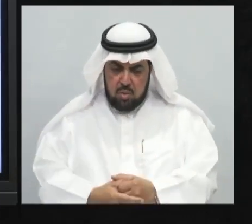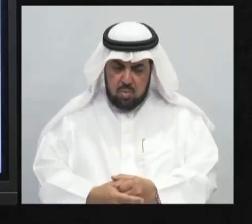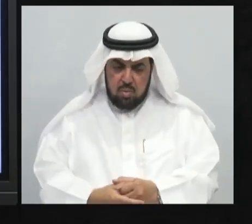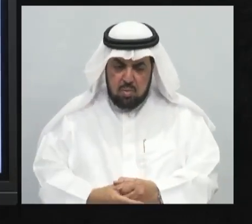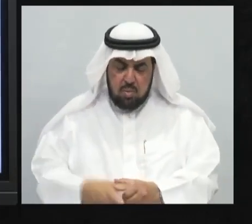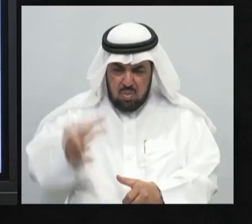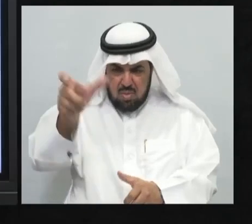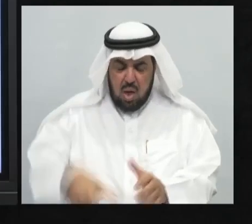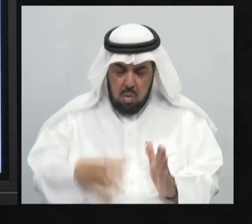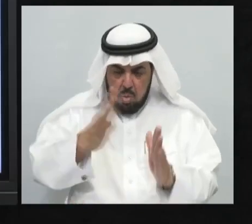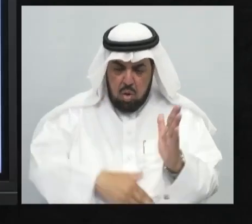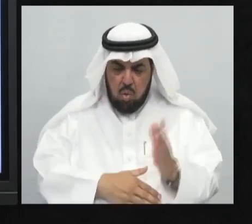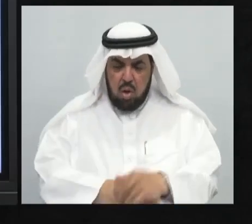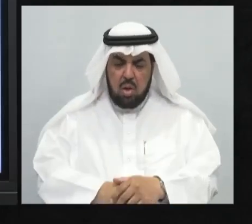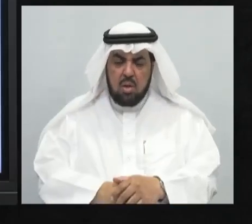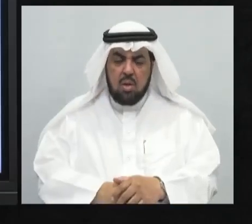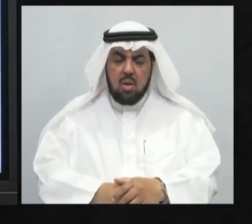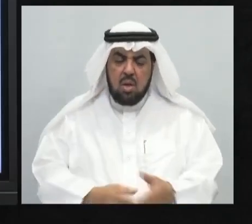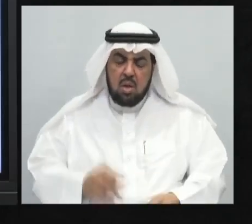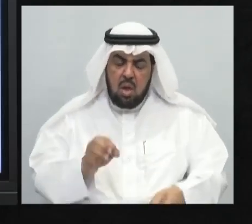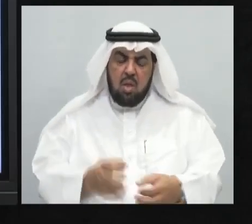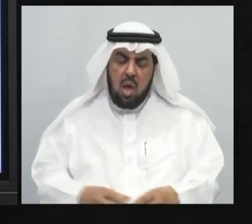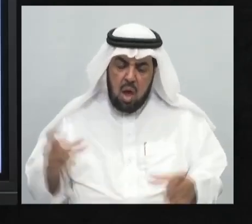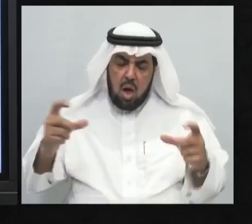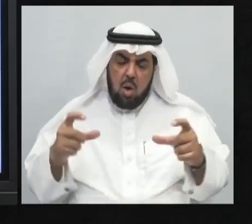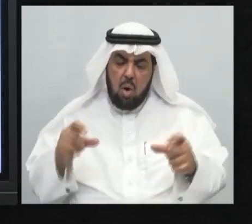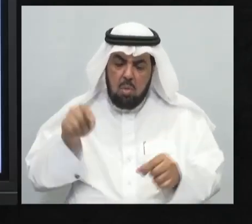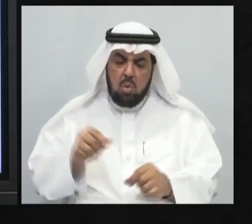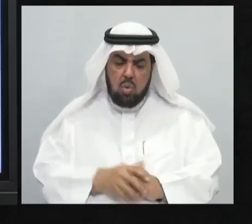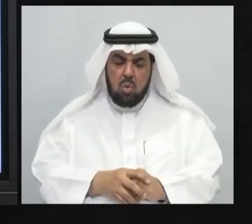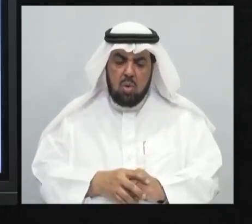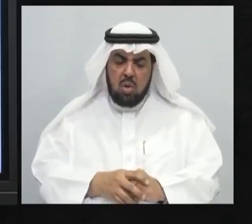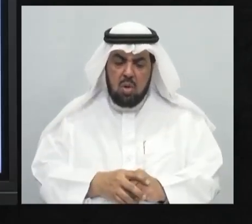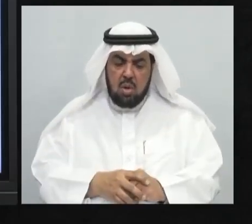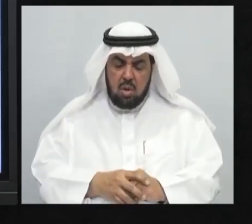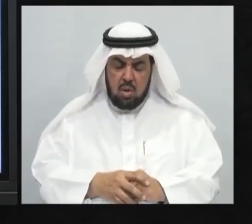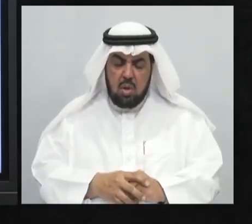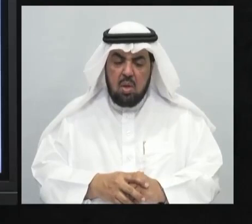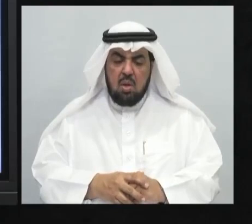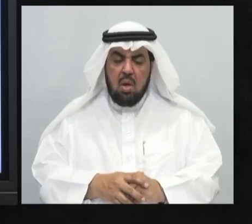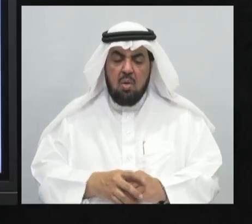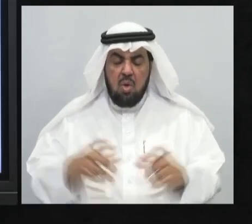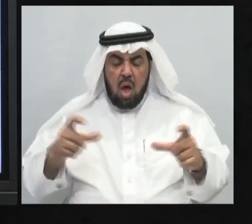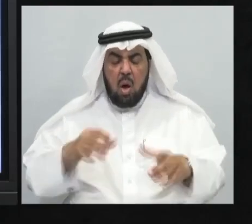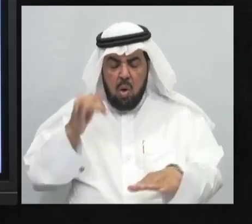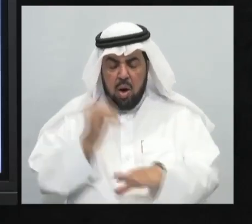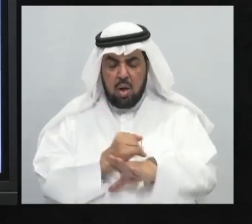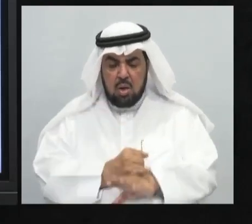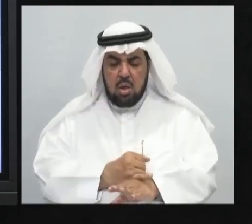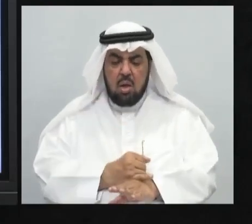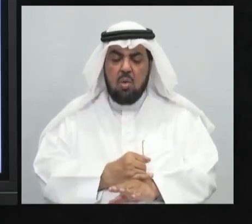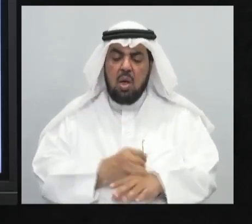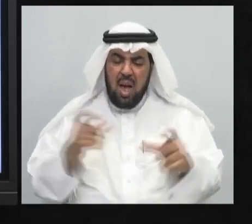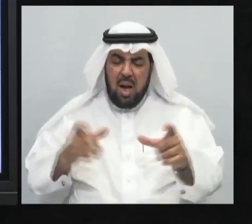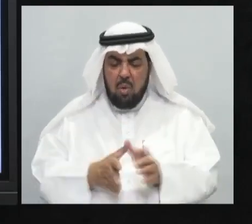هذه ميزتها او ما يميزها انها تضع العنوان الموجود احنا نحن اتفقنا ان هنالك عناوين رئيسيه هنالك